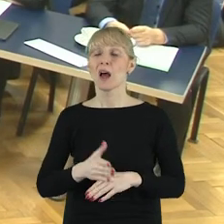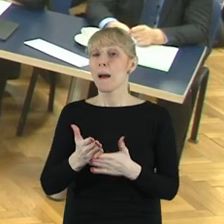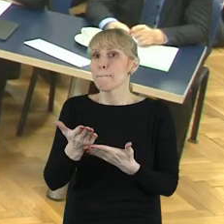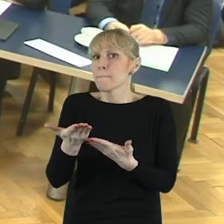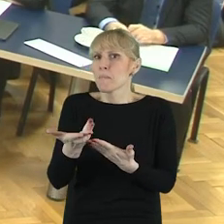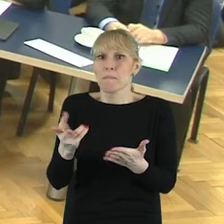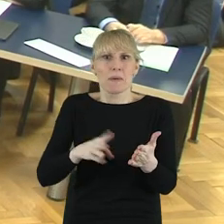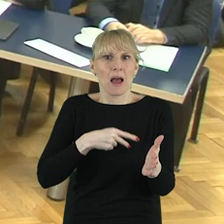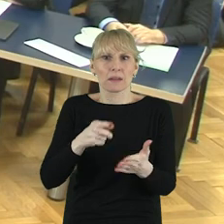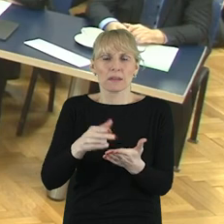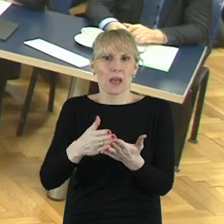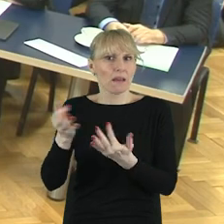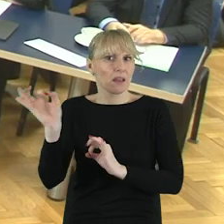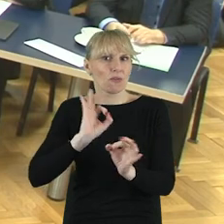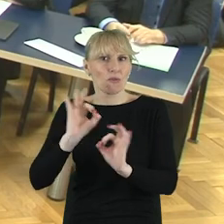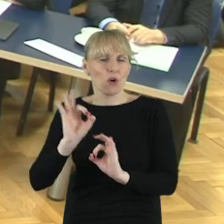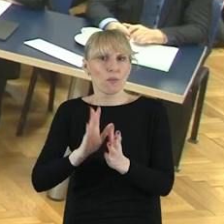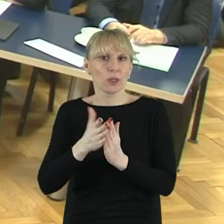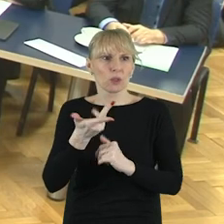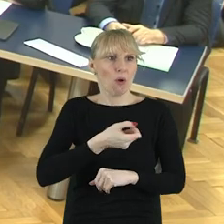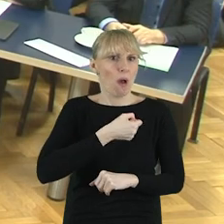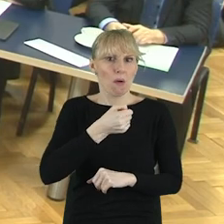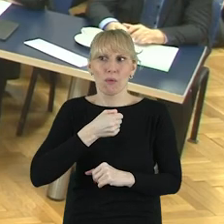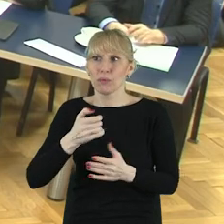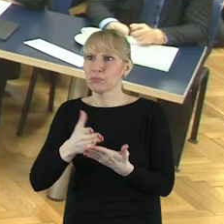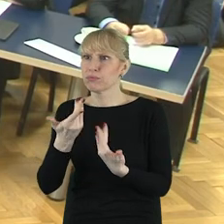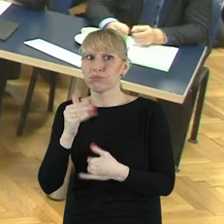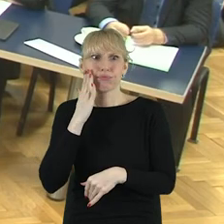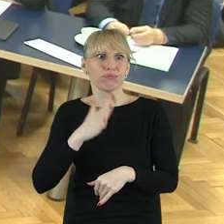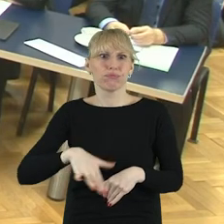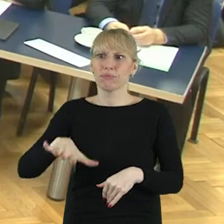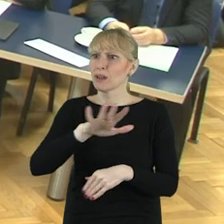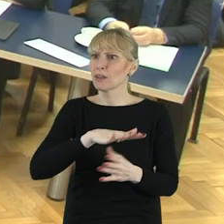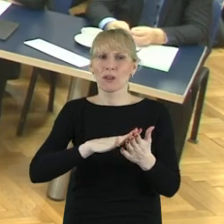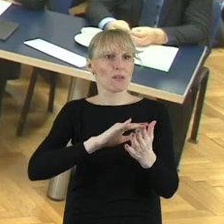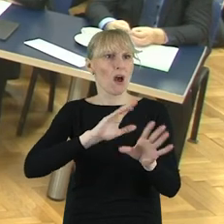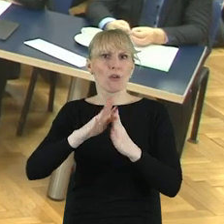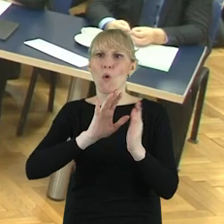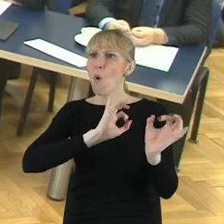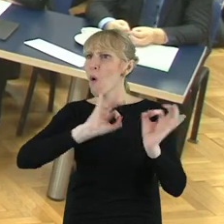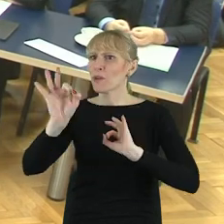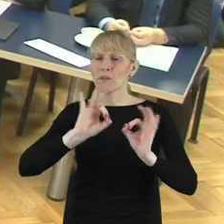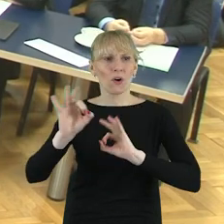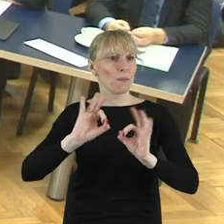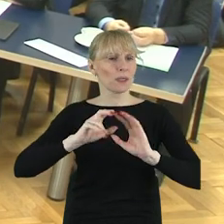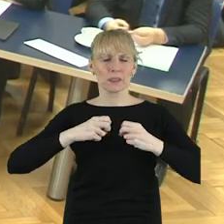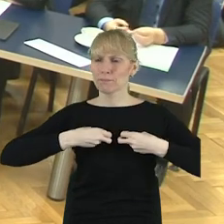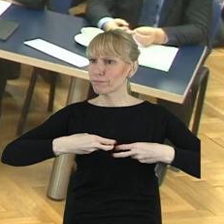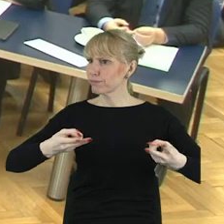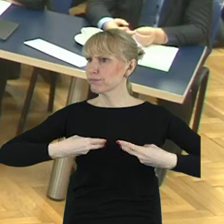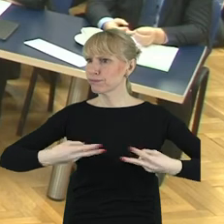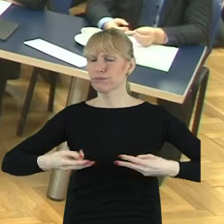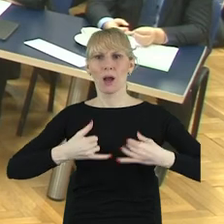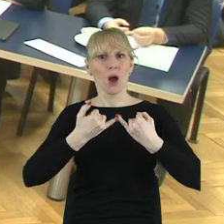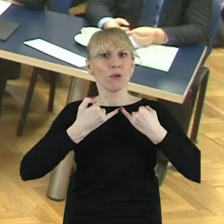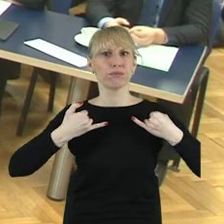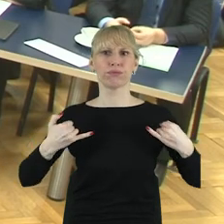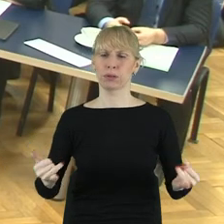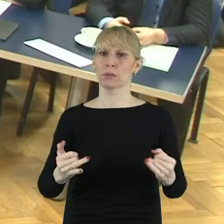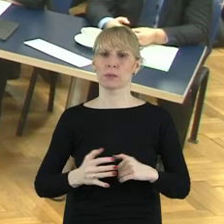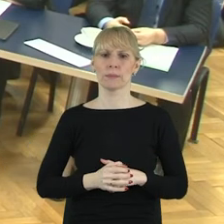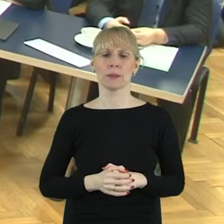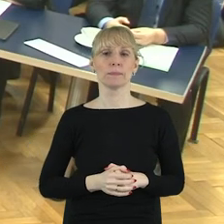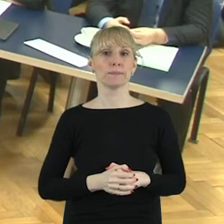mieszkańców tak naprawdę różnymi informacjami. Dziękuję bardzo. Dziękuję bardzo, panie radny. Zgodnie z obowiązującymi przepisami możecie państwo zmienić